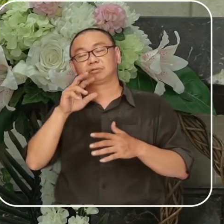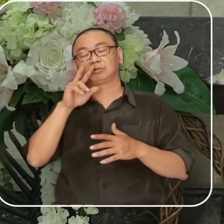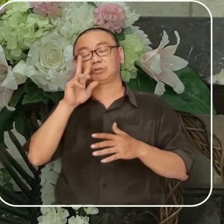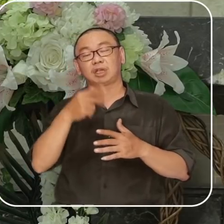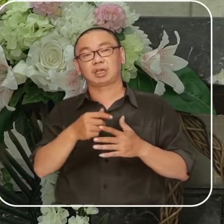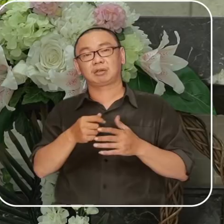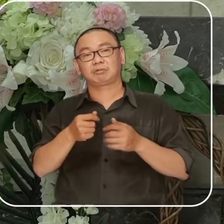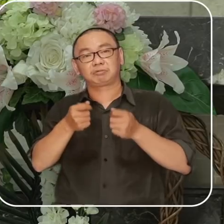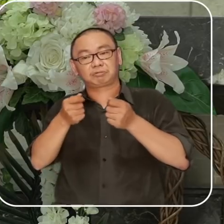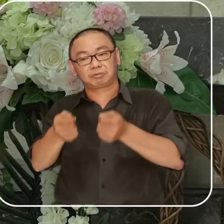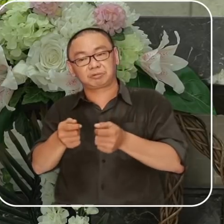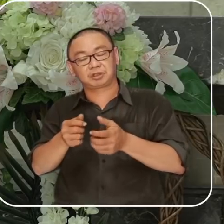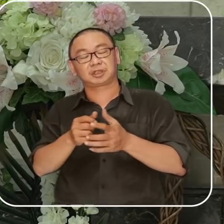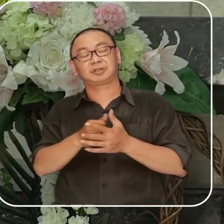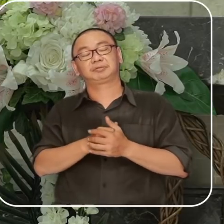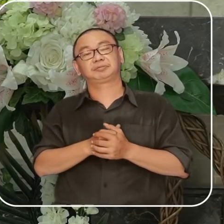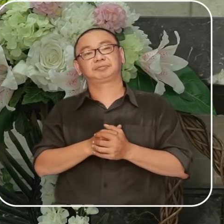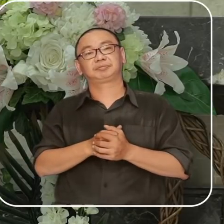saudara wariskan?